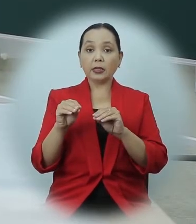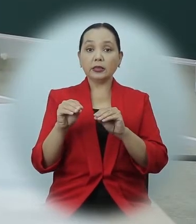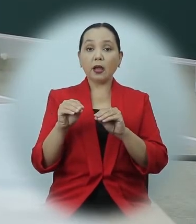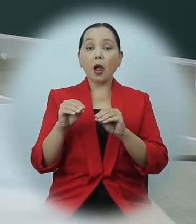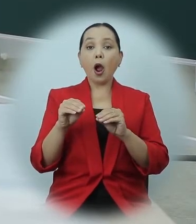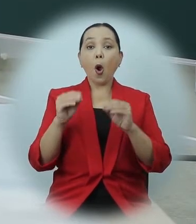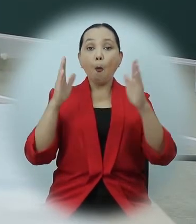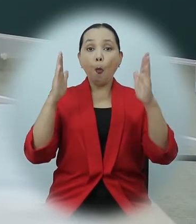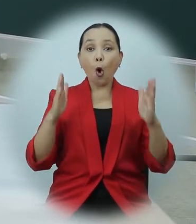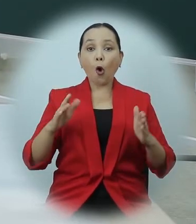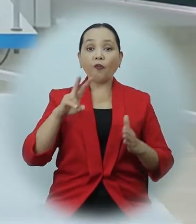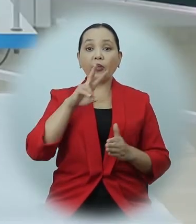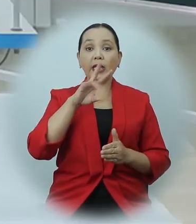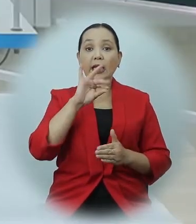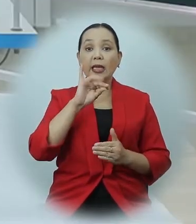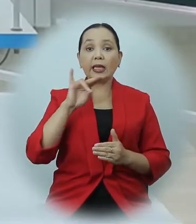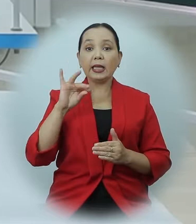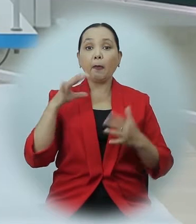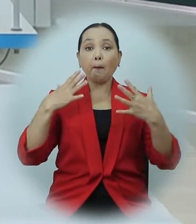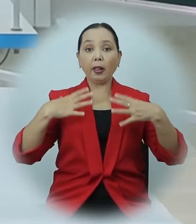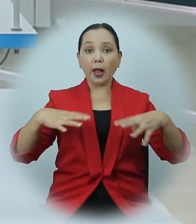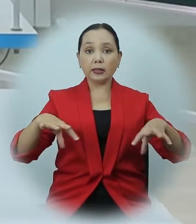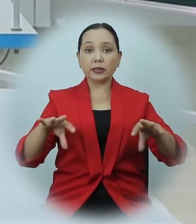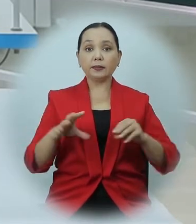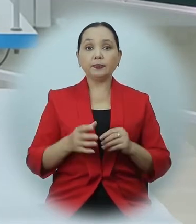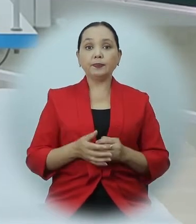переснимать боковую линию платья.